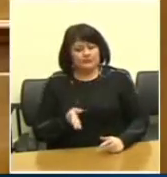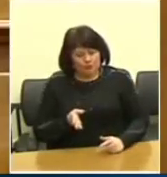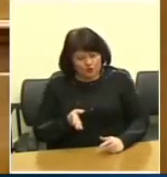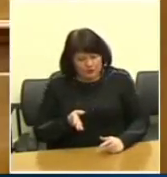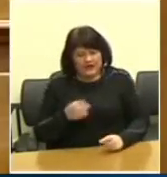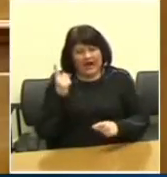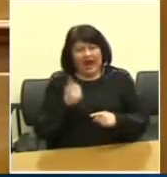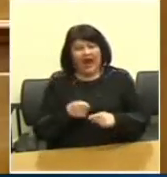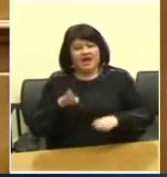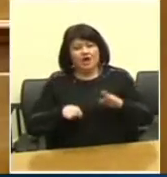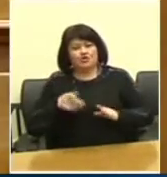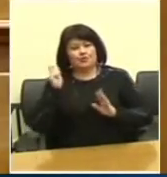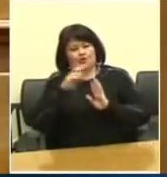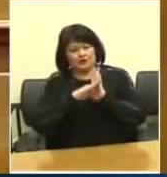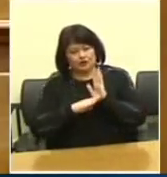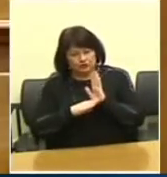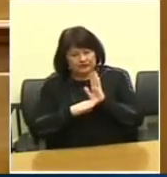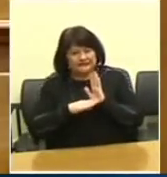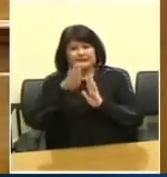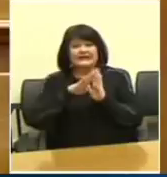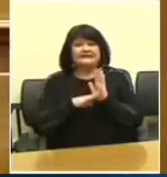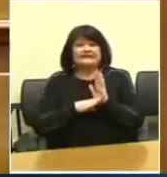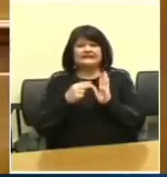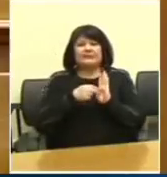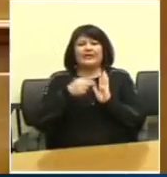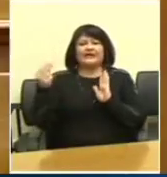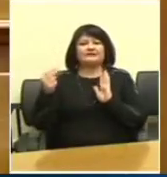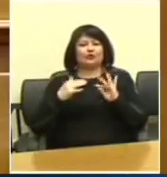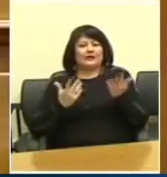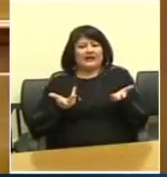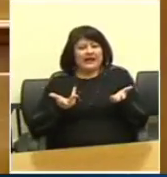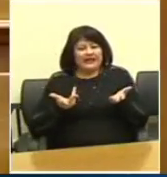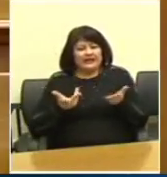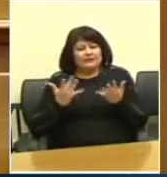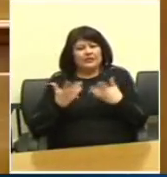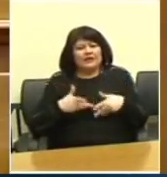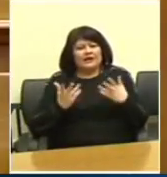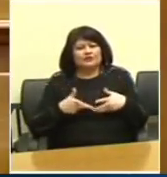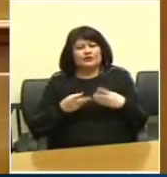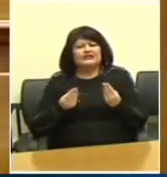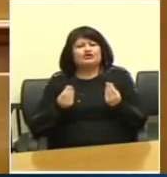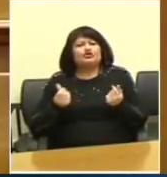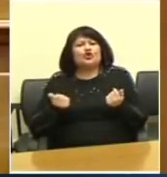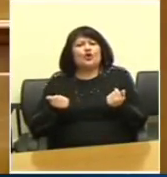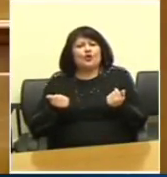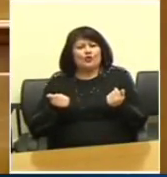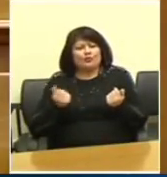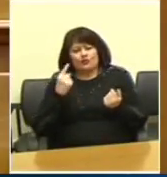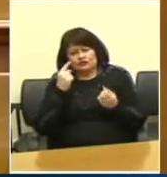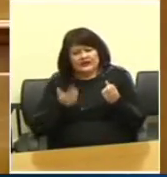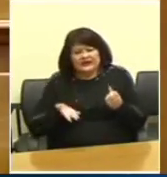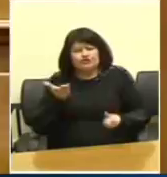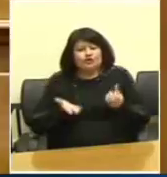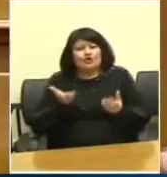αναλογικού εκλογικού συστήματος, ένα σύστημα θεσμών δηλαδή, που θα λειτουργεί ως μηχανισμός εξισορρόπησης και